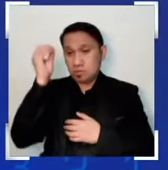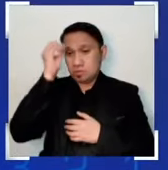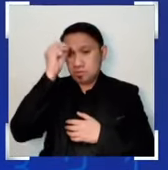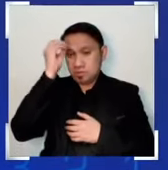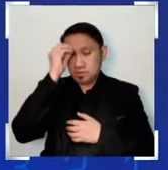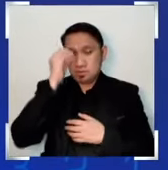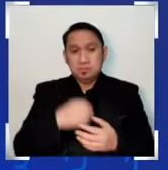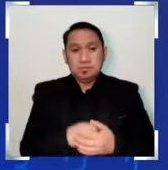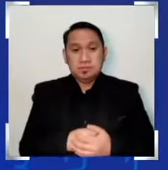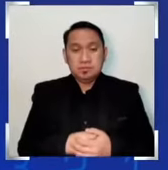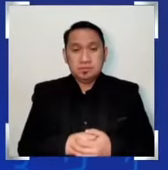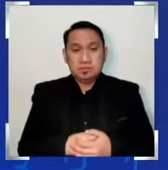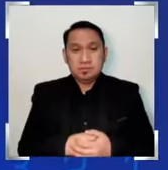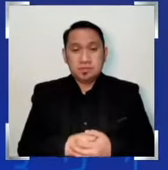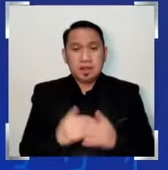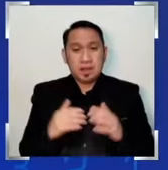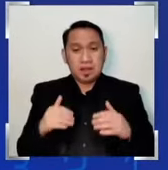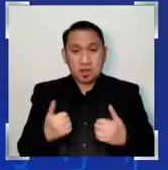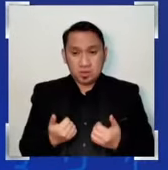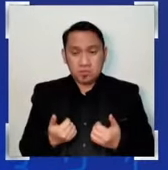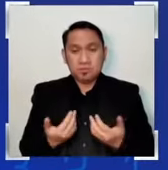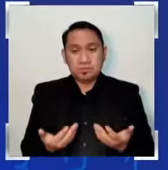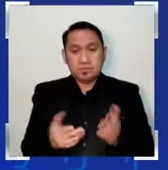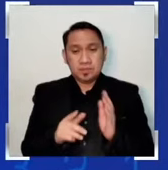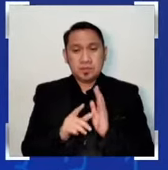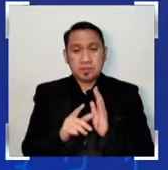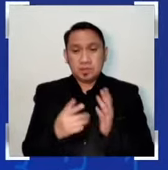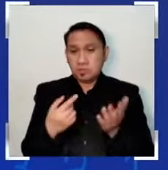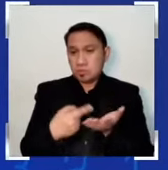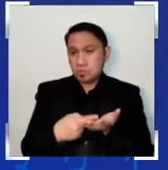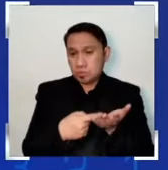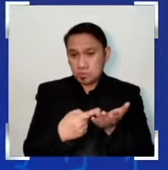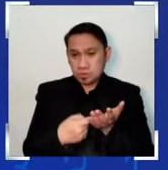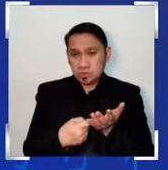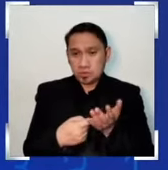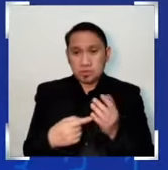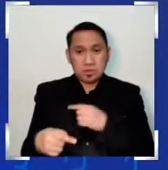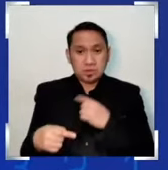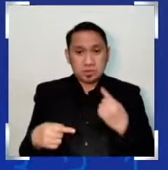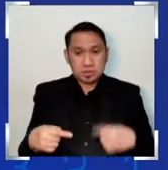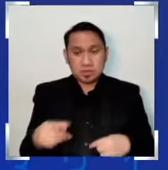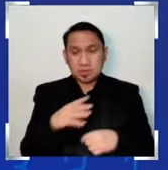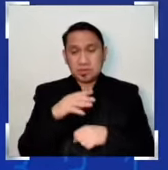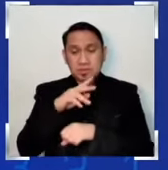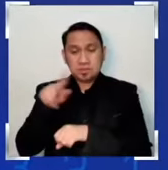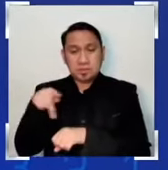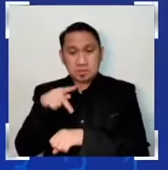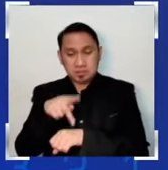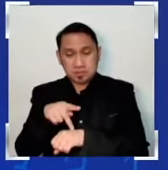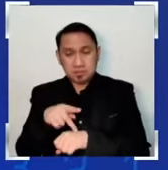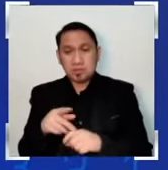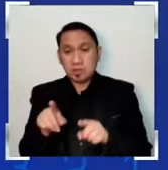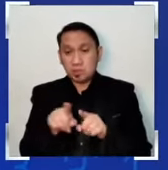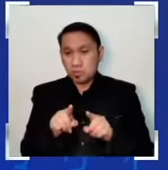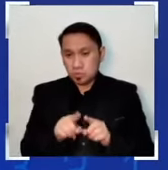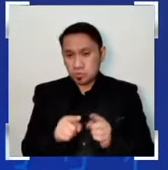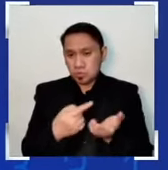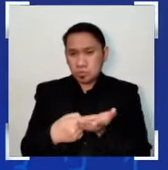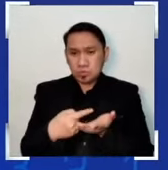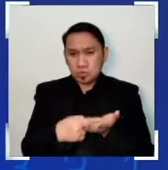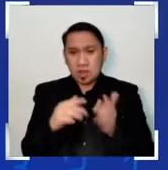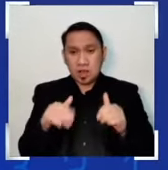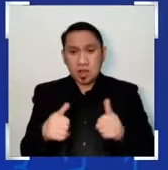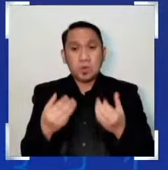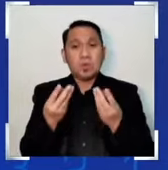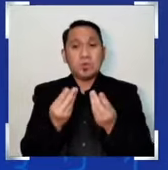Xilian kung paano mapapalakas ang dialogo sa pagitan ng Pilipinas at China. Pinag-usapan din kung paano ireresolba ang